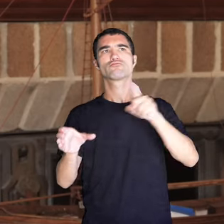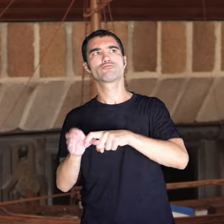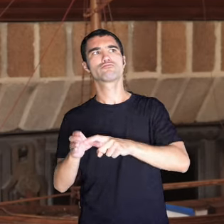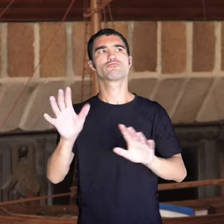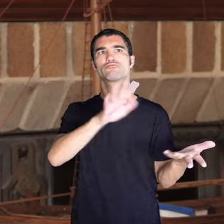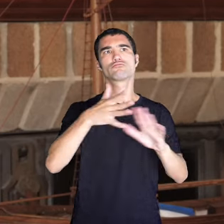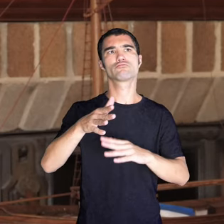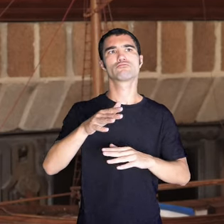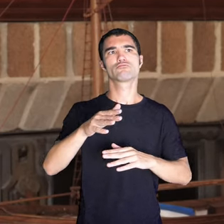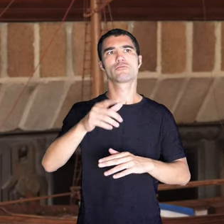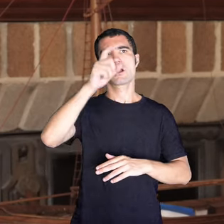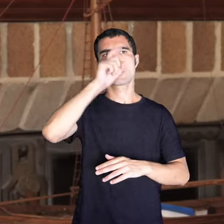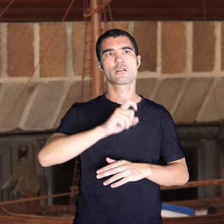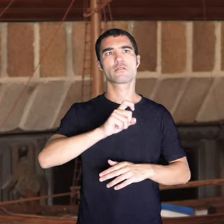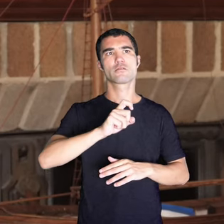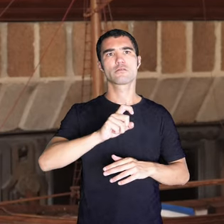de l'any 60.